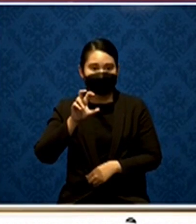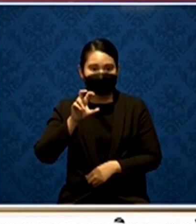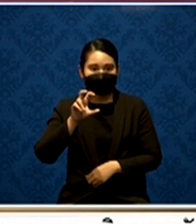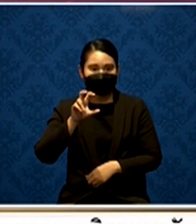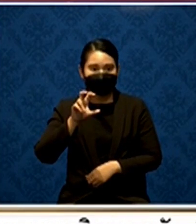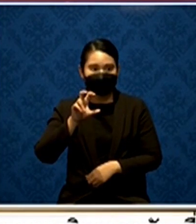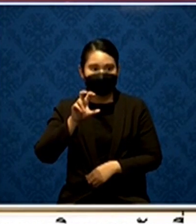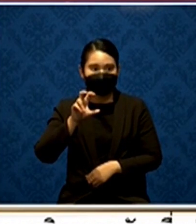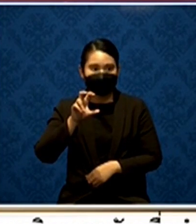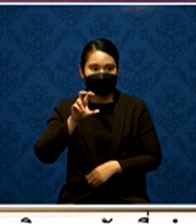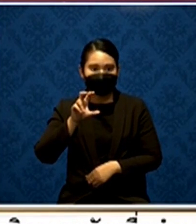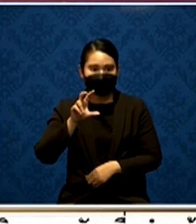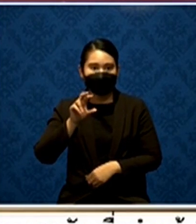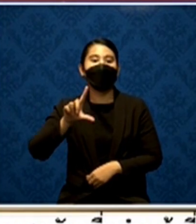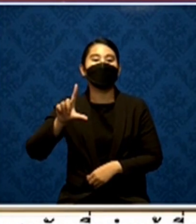350ล้านบาท